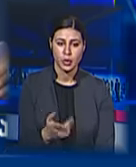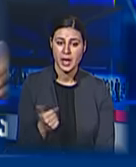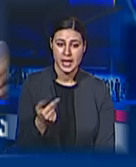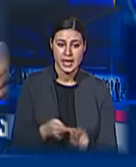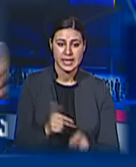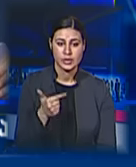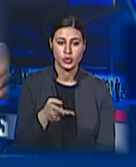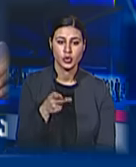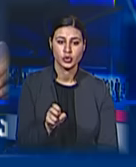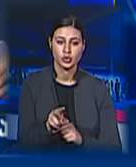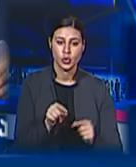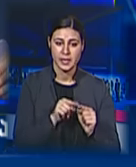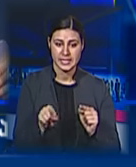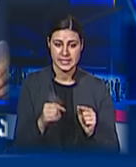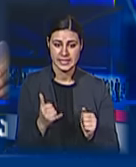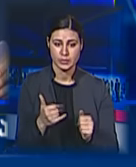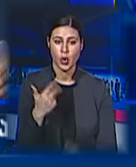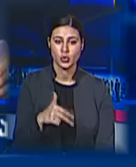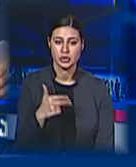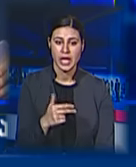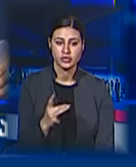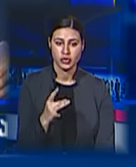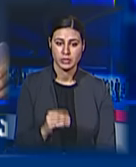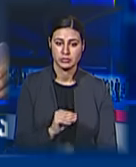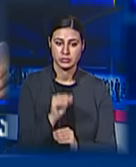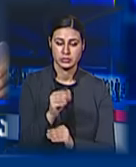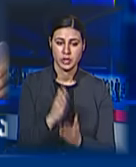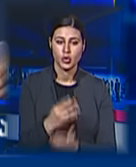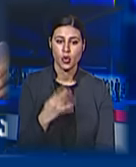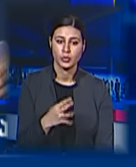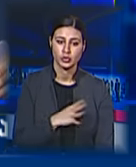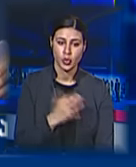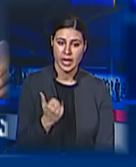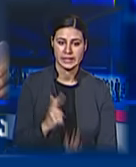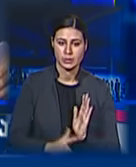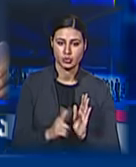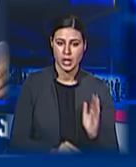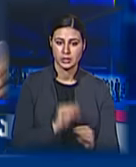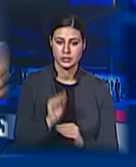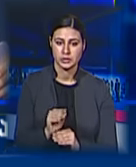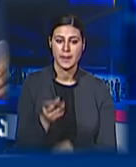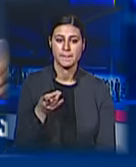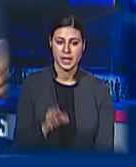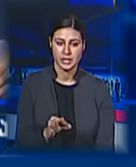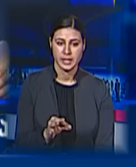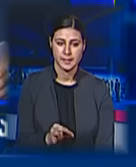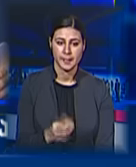რაოდენობა 2012-დან დღემდე 31 ერთეულით გაიზარდა, ანუ 40-მდე იყო და ახლა არის 70-მდე. თუმცა